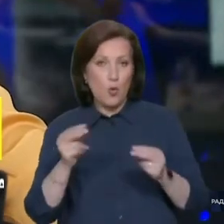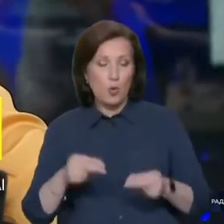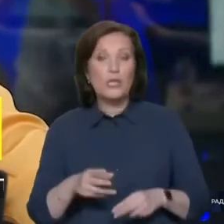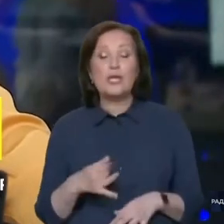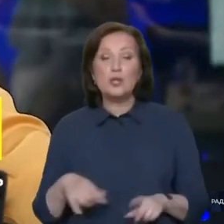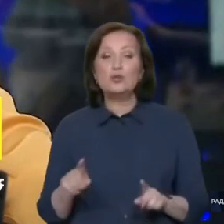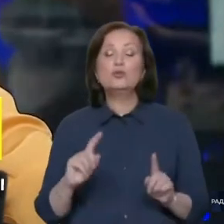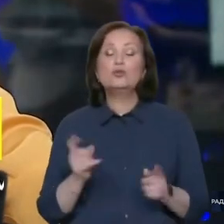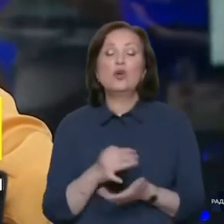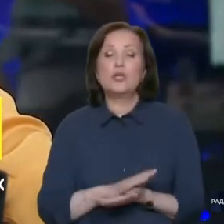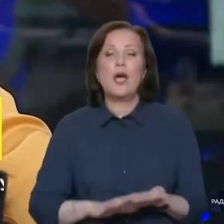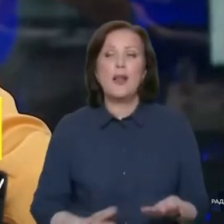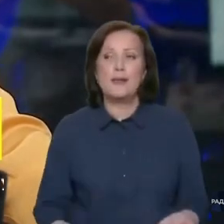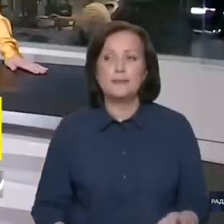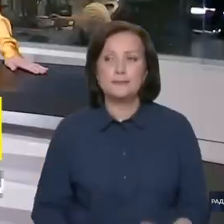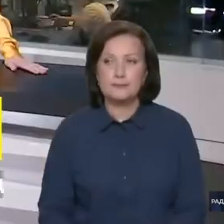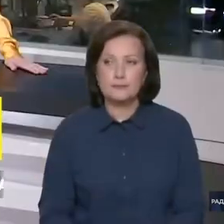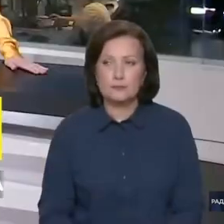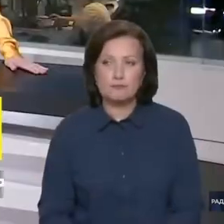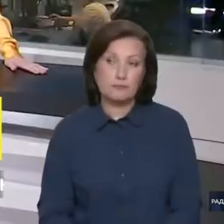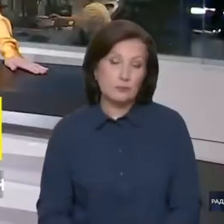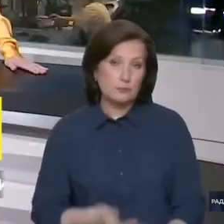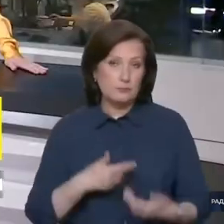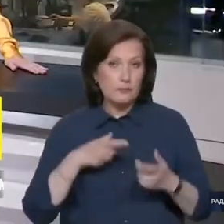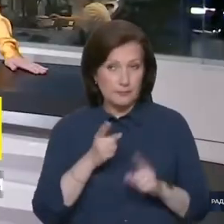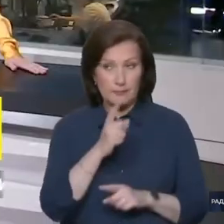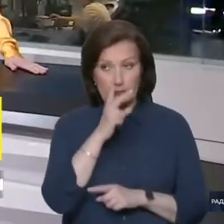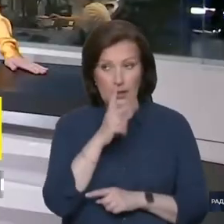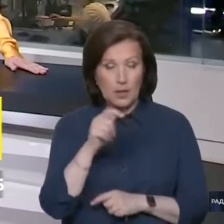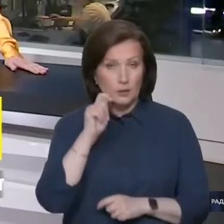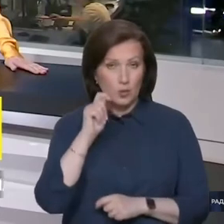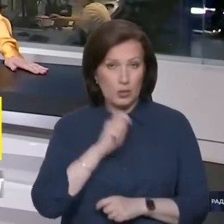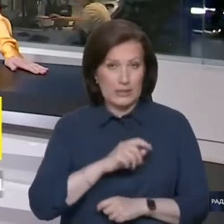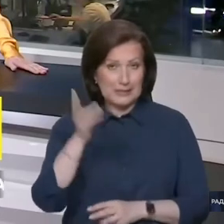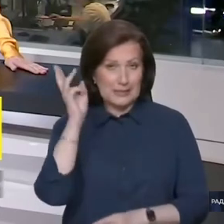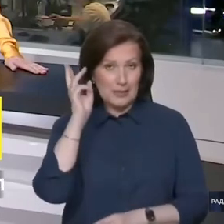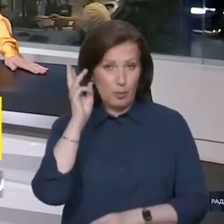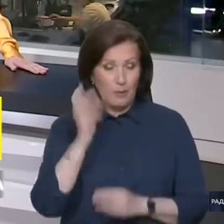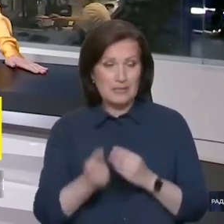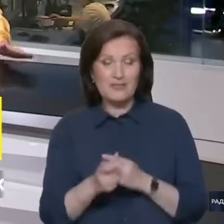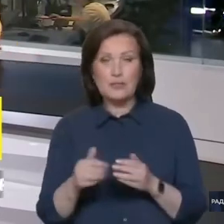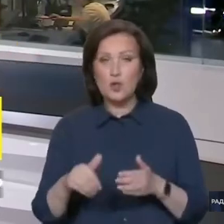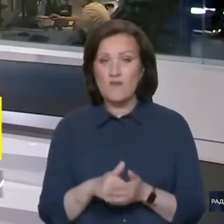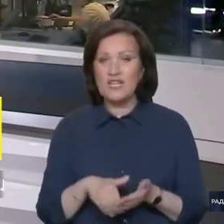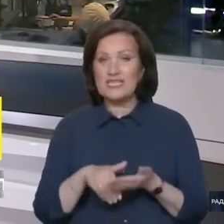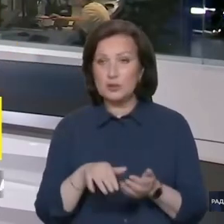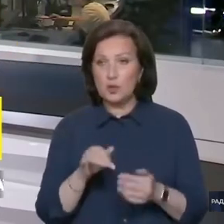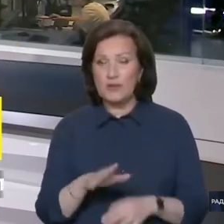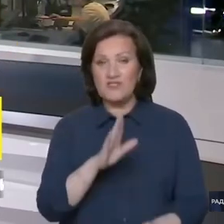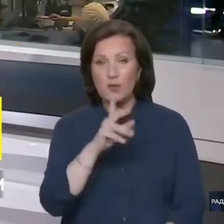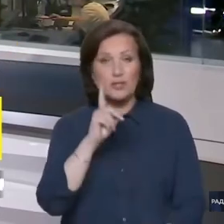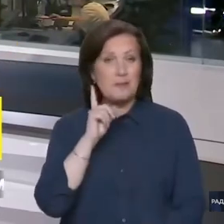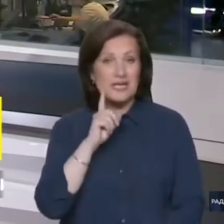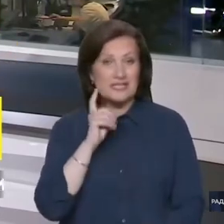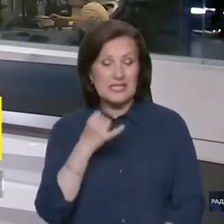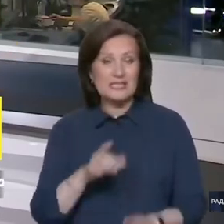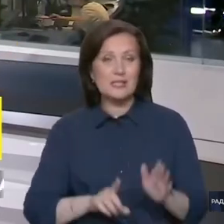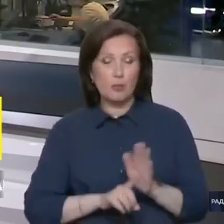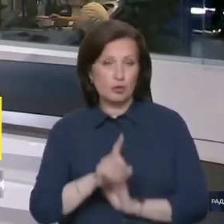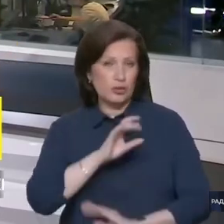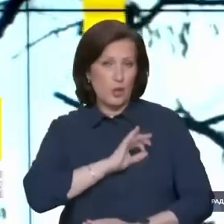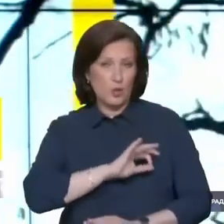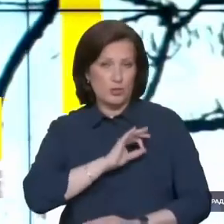що? Що далі? Ми дійсно бачимо, що в українській дипломатії з'явився новий інструмент. І Володимир Зеленський